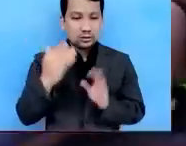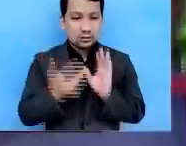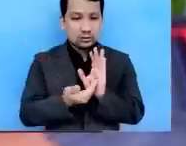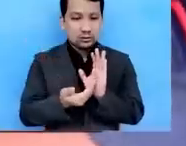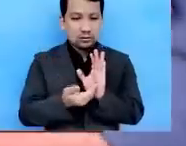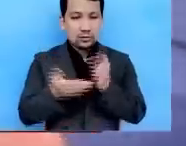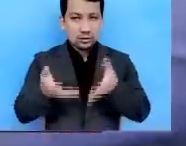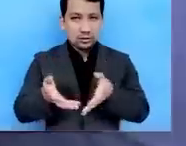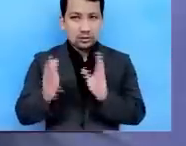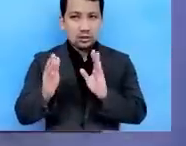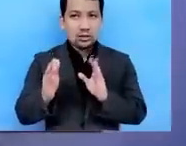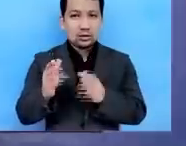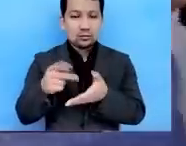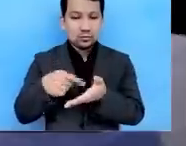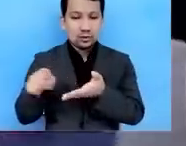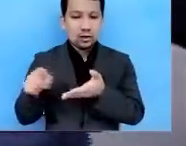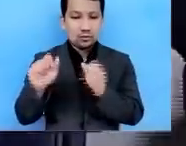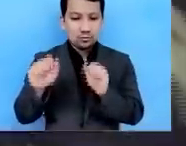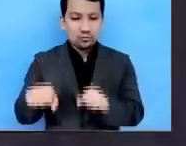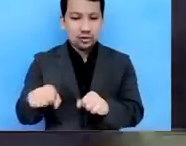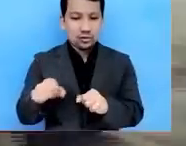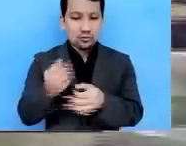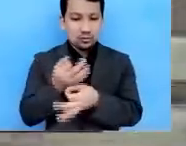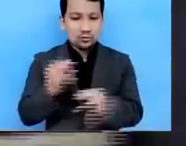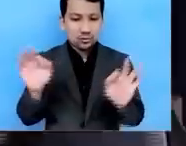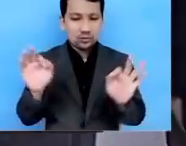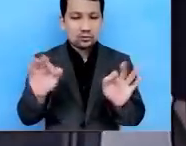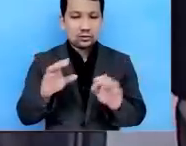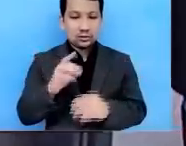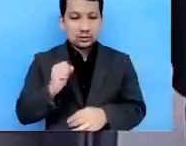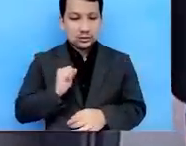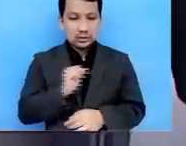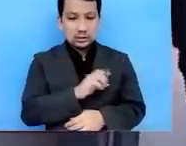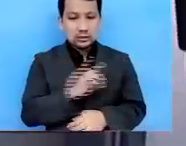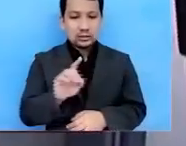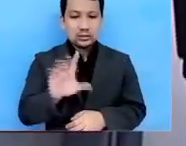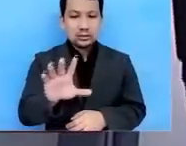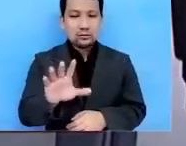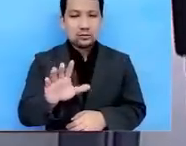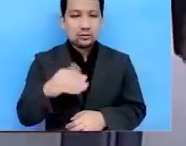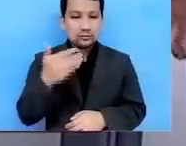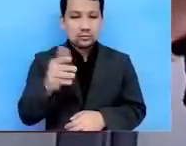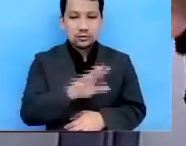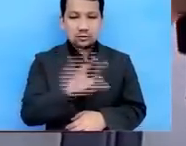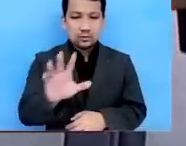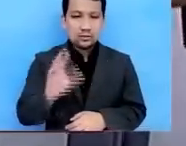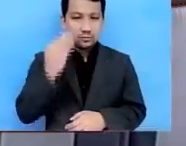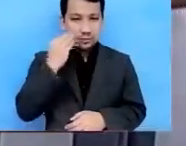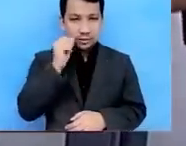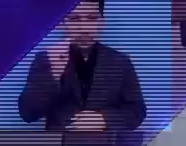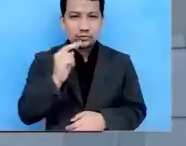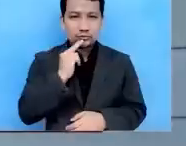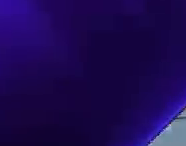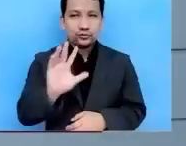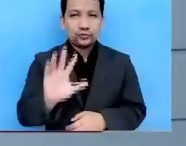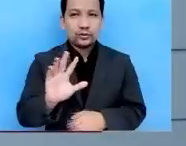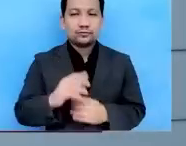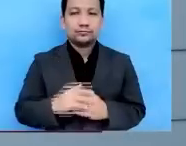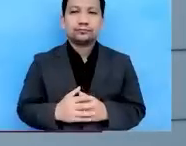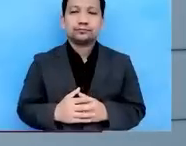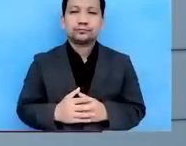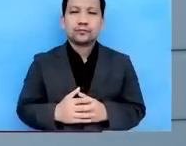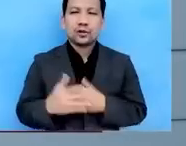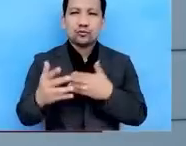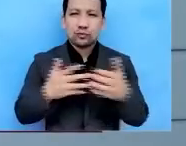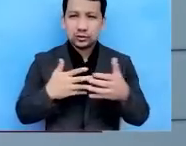pagbibigyang makapagpiyansa si Dilima. Nagbabalita mula sa frontline, Marlene Alcaide, News 5. Ano man ang mangyari